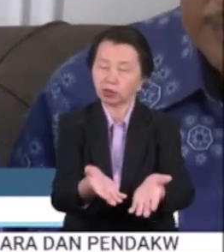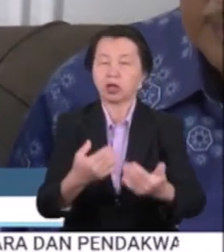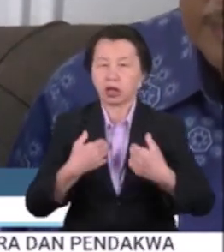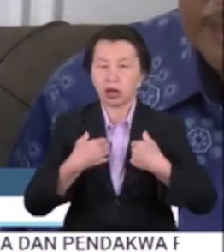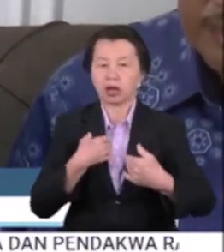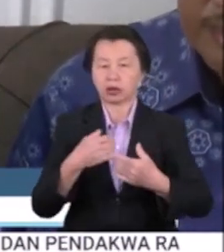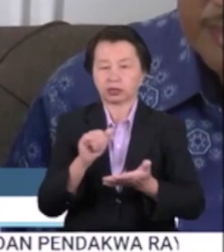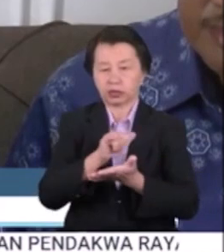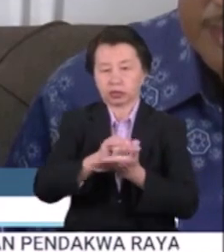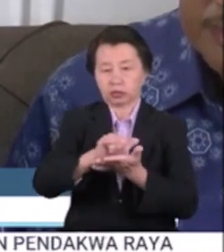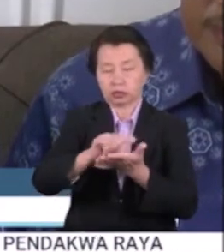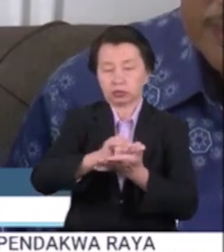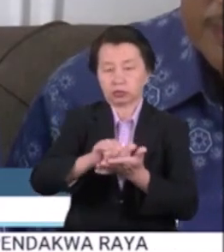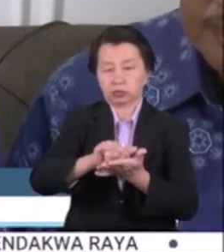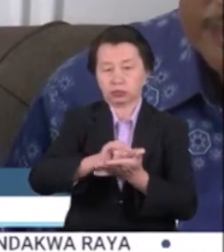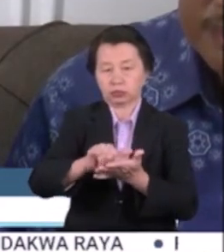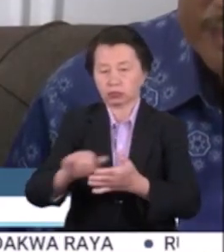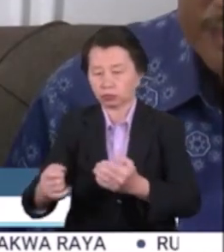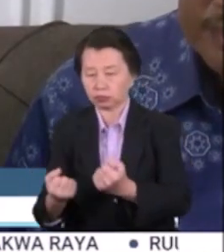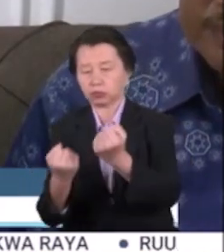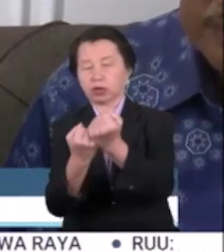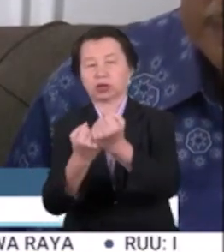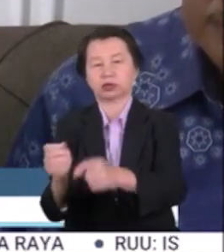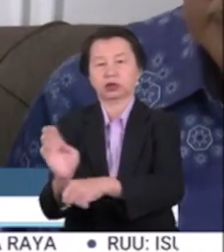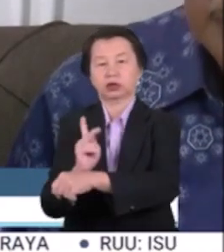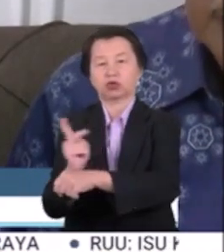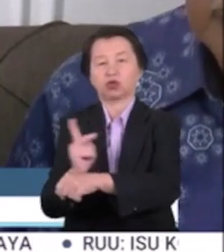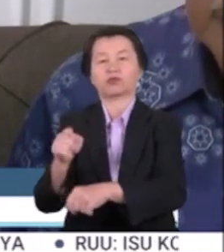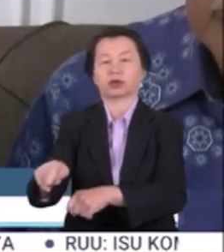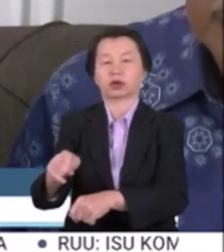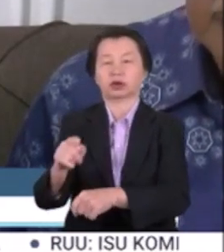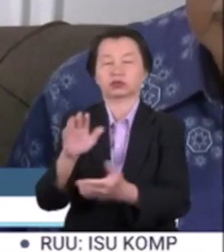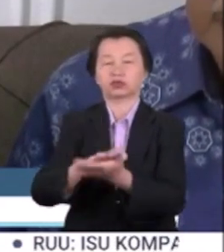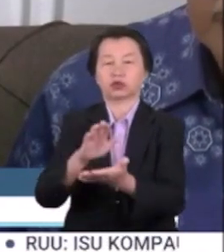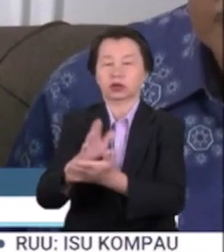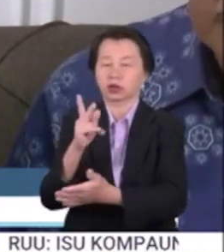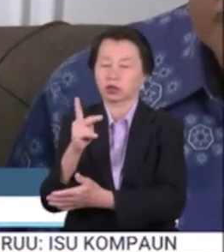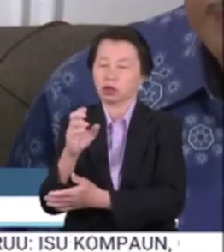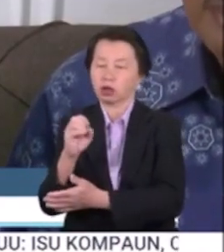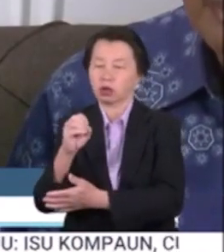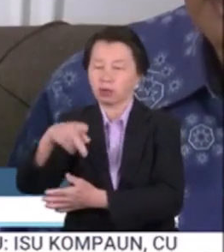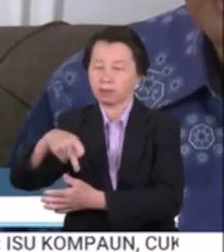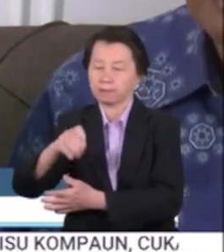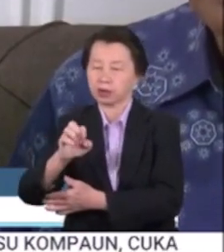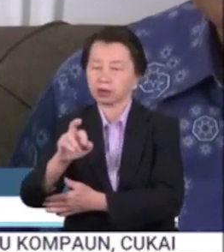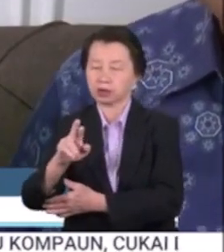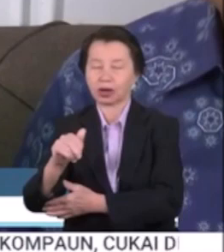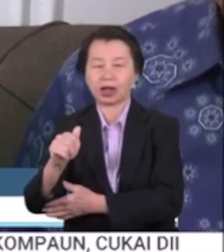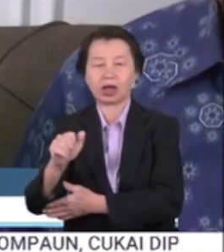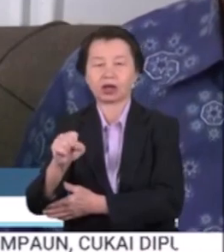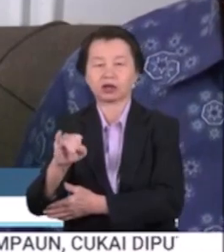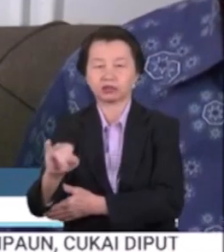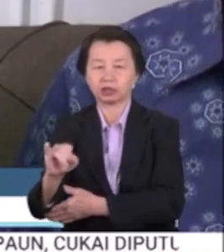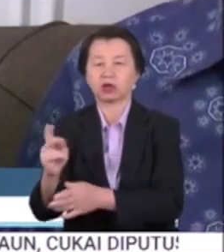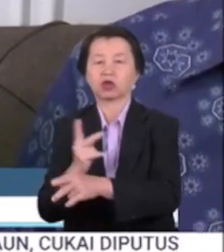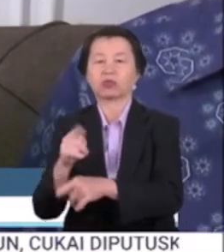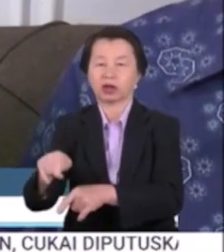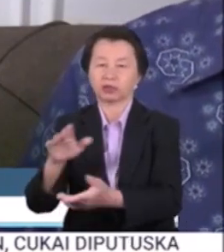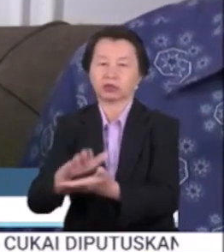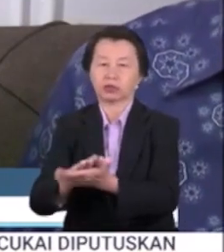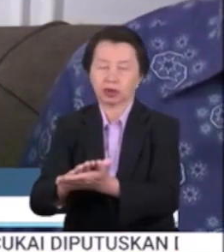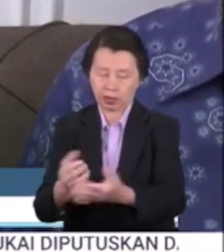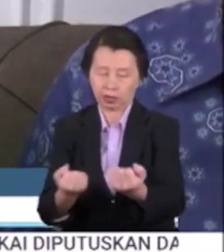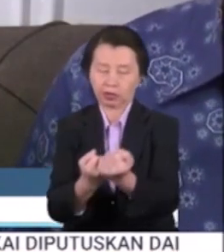juga yuran-yuran yang ditaja oleh koperasi sekolah kepada pelajar-pelajar yang menghadapi masalah. Jadi